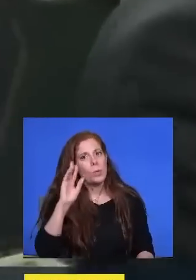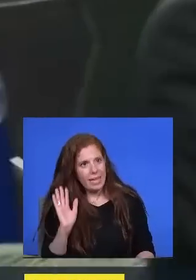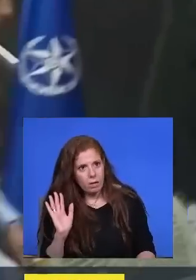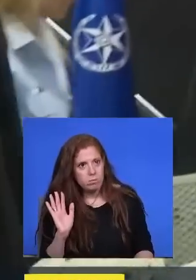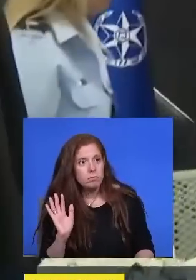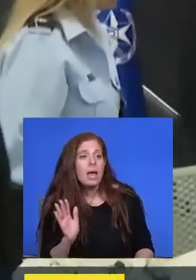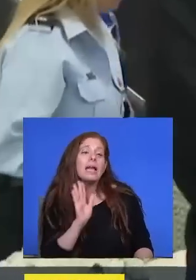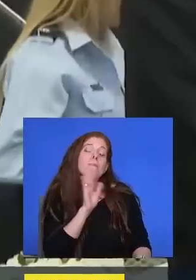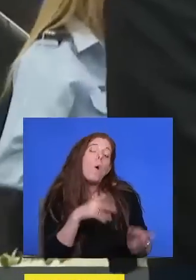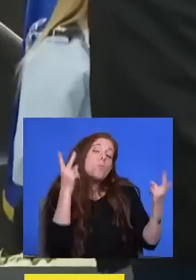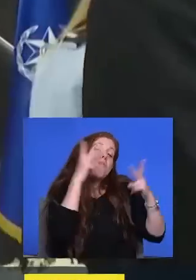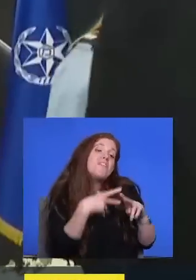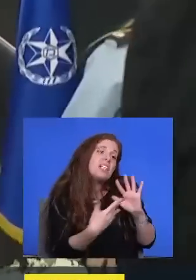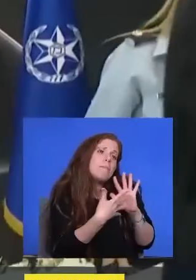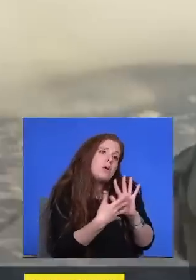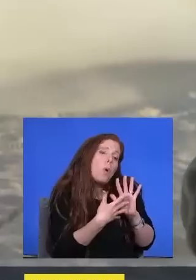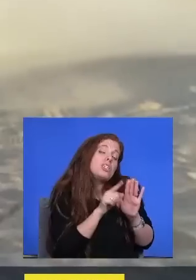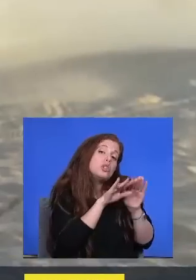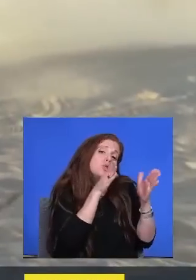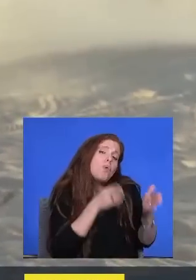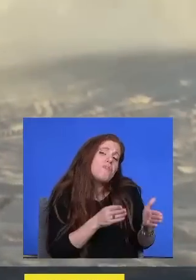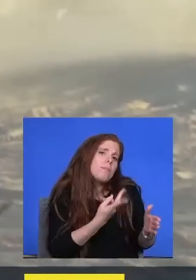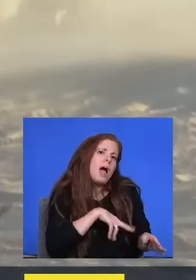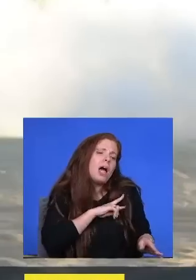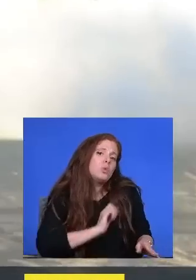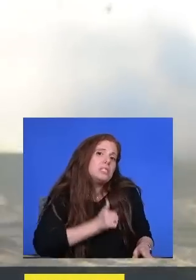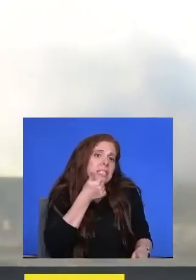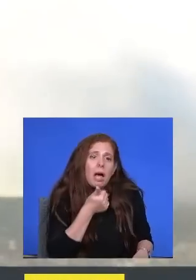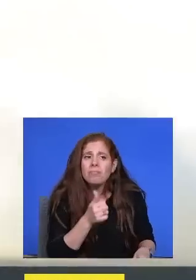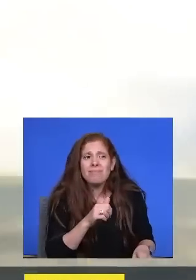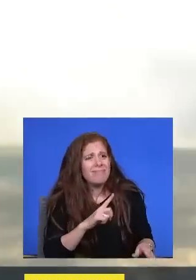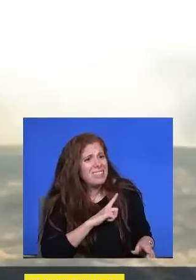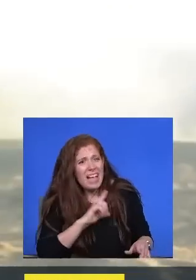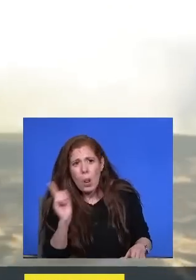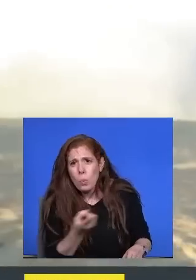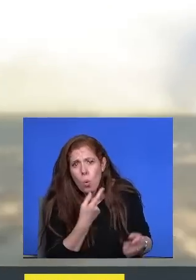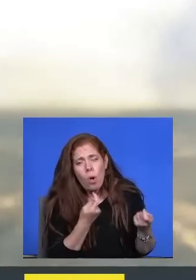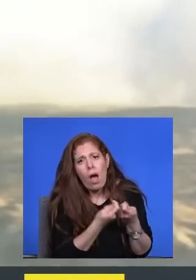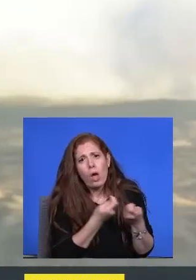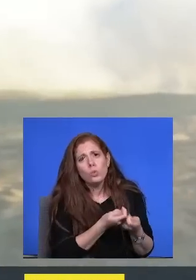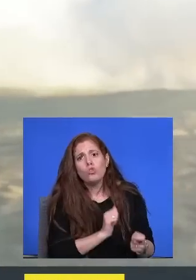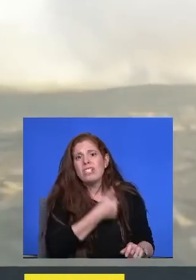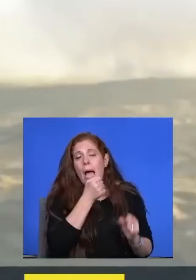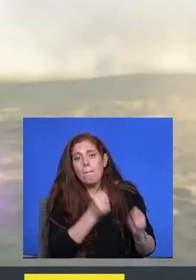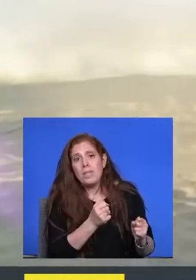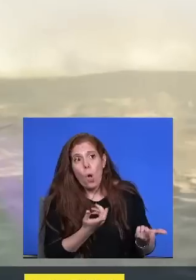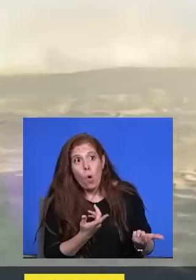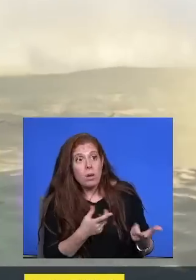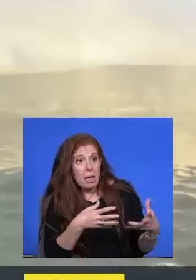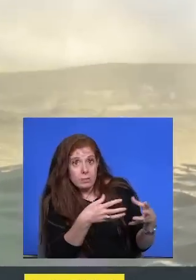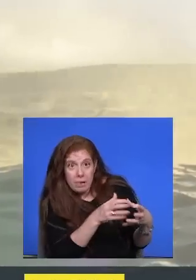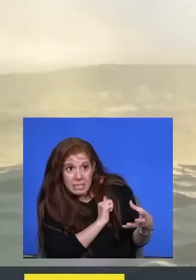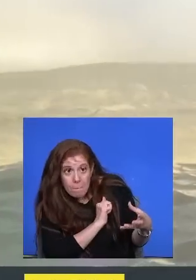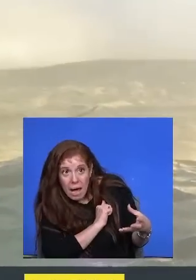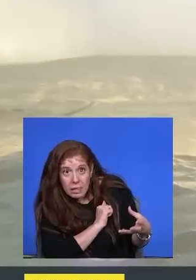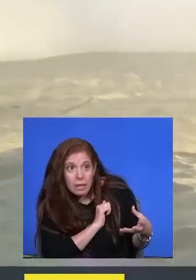מה הביקורת על זה שיש גופים באחריות שר. צהל כולו הוא באחריות שר הביטחון. האם זה מיליציה פרטית של שר הביטחון?